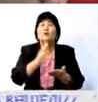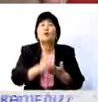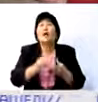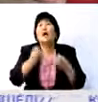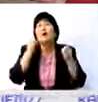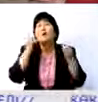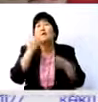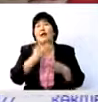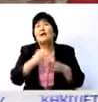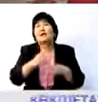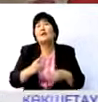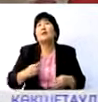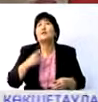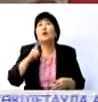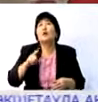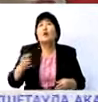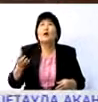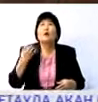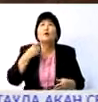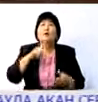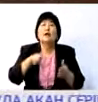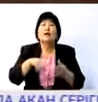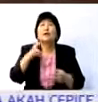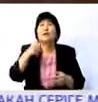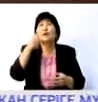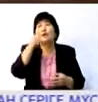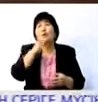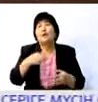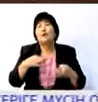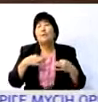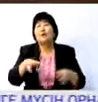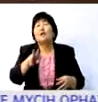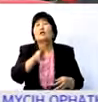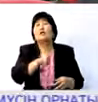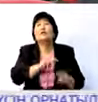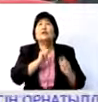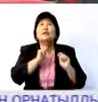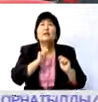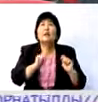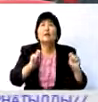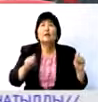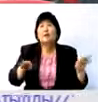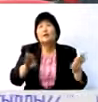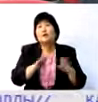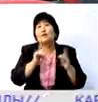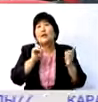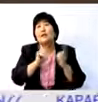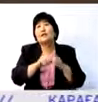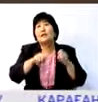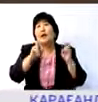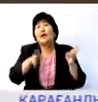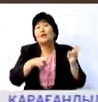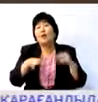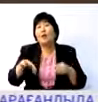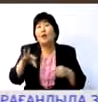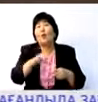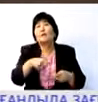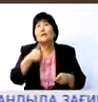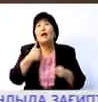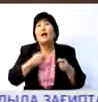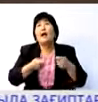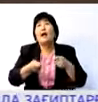мәдениет саласының майталмандарын Қызылорда қаласының 200 жылдығы мерекелік төсбелгісі табысталды. Сондай ақ кездесуге арнайы келген облыс әкімінің